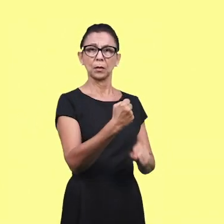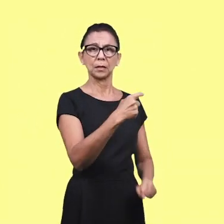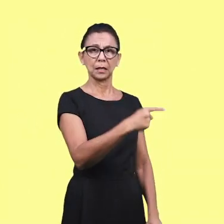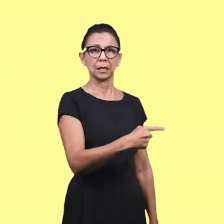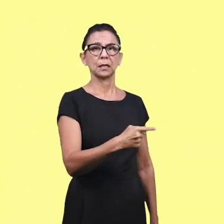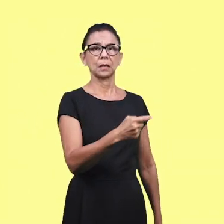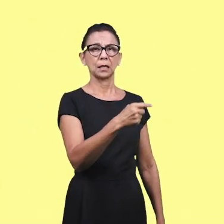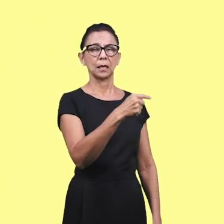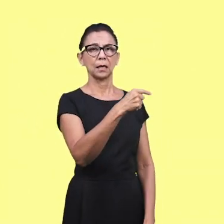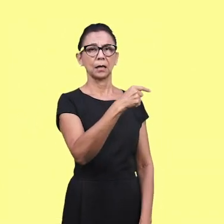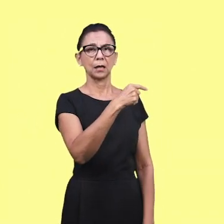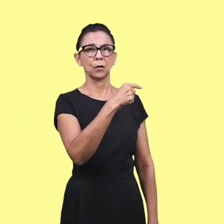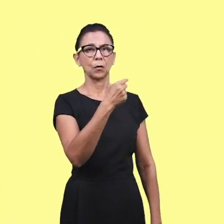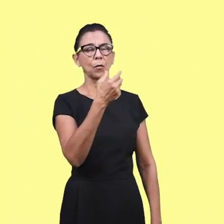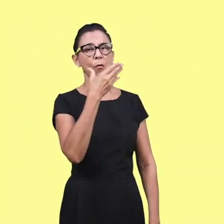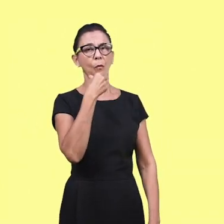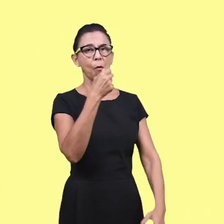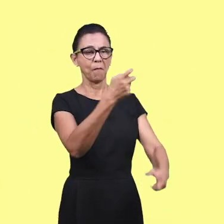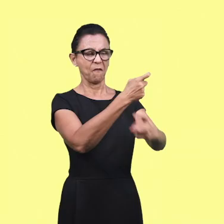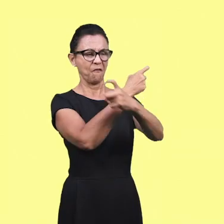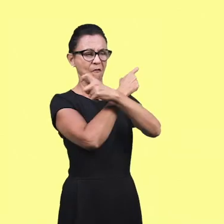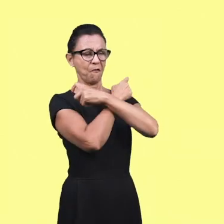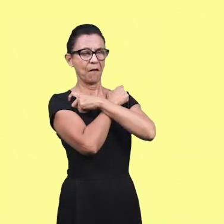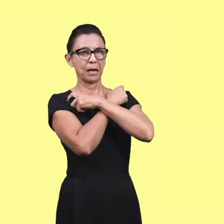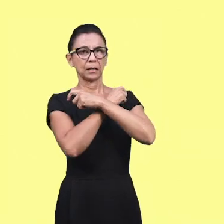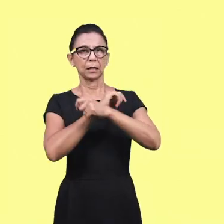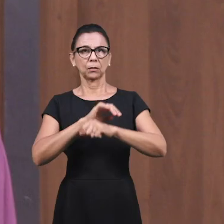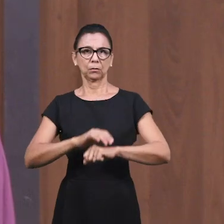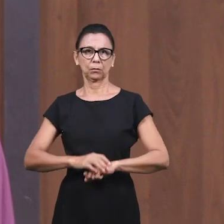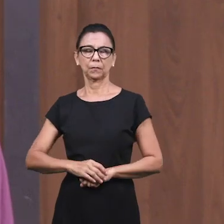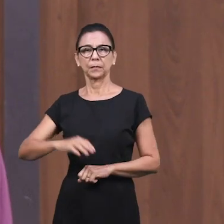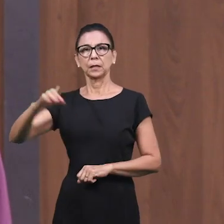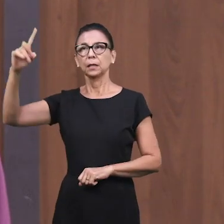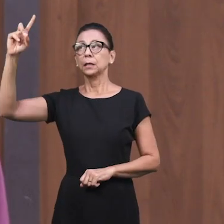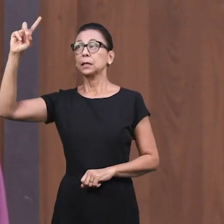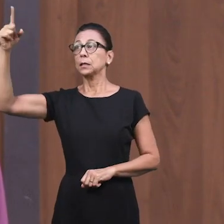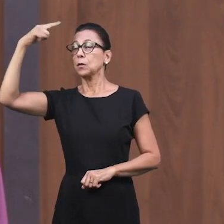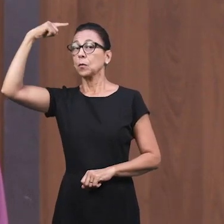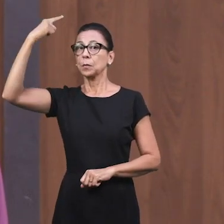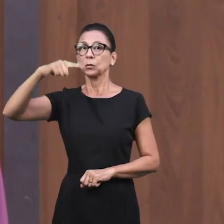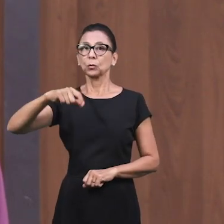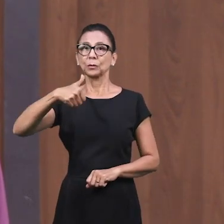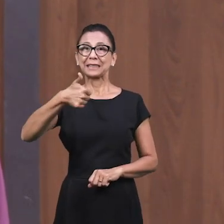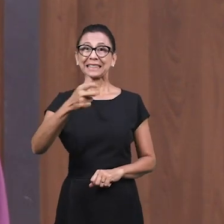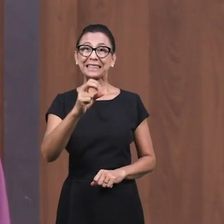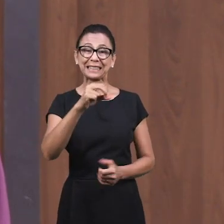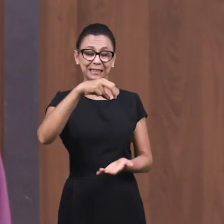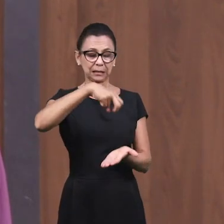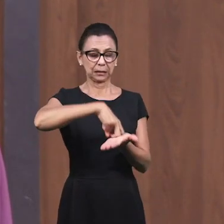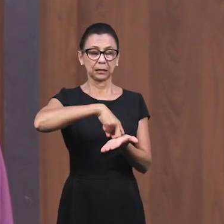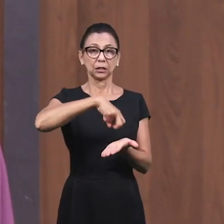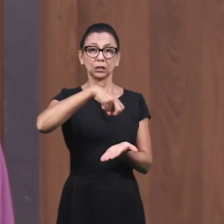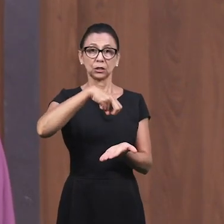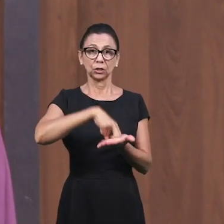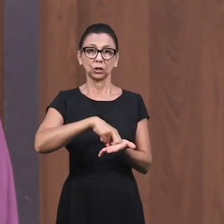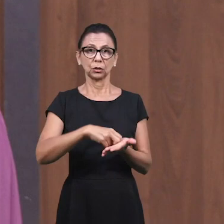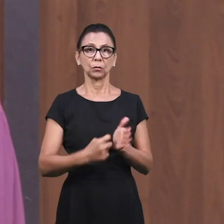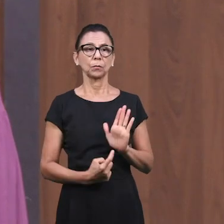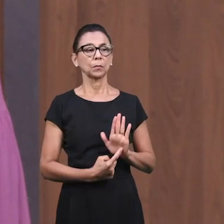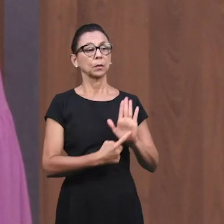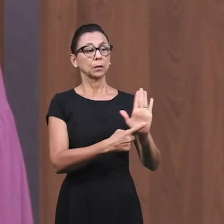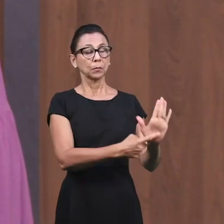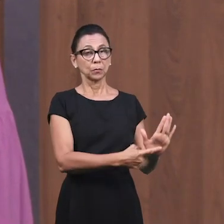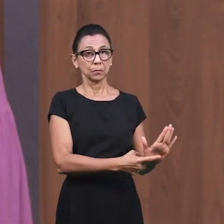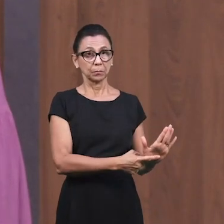plaies qui ont été des signes pour montrer à l'Égypte que le moment de la sortie de son peuple s'approchait.